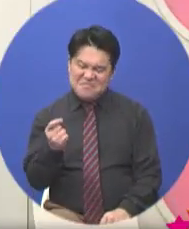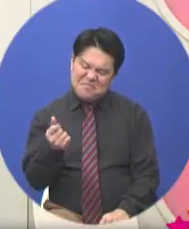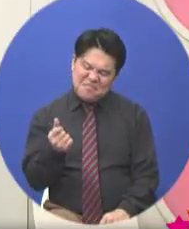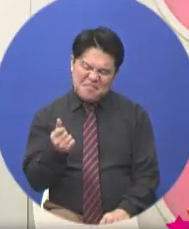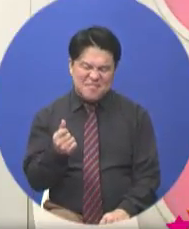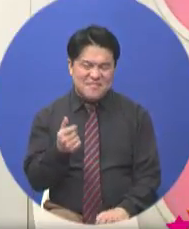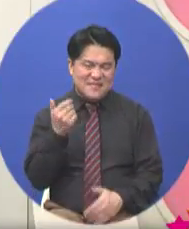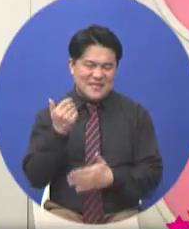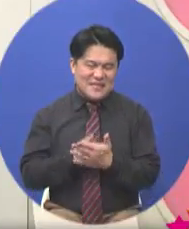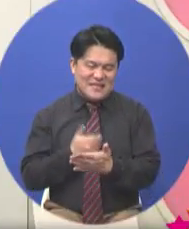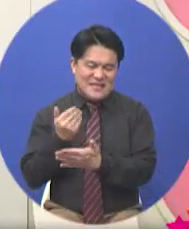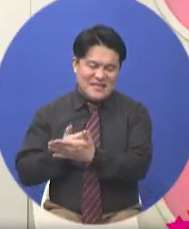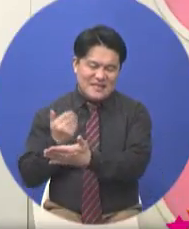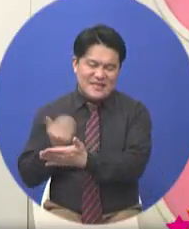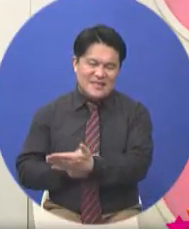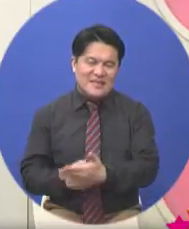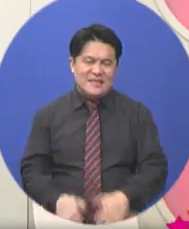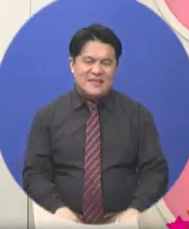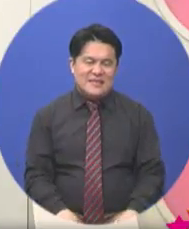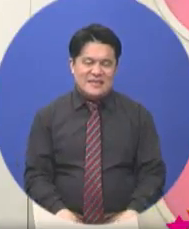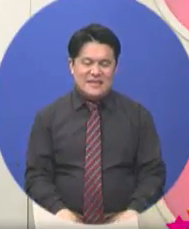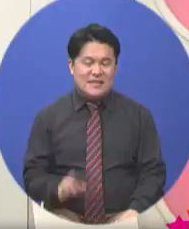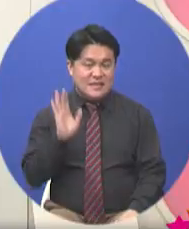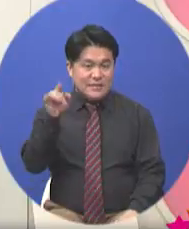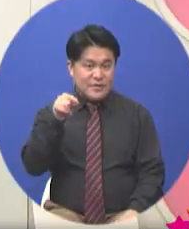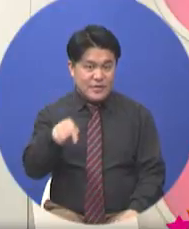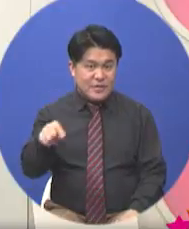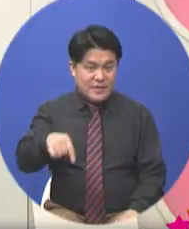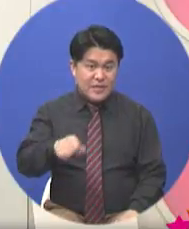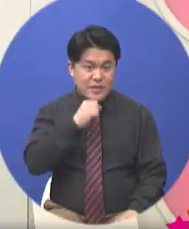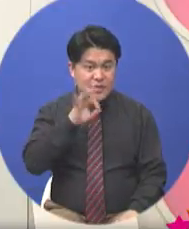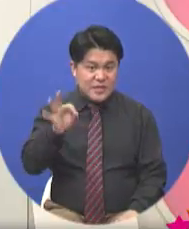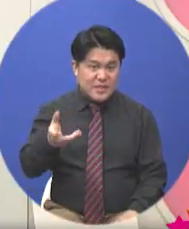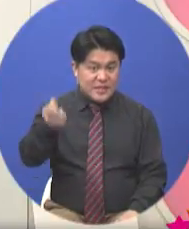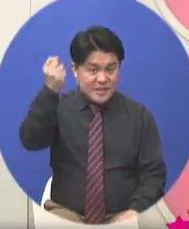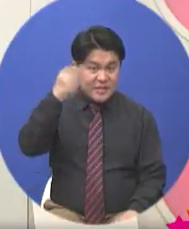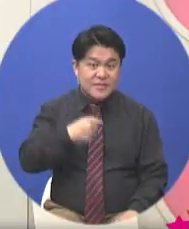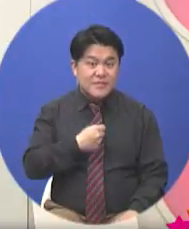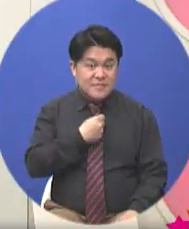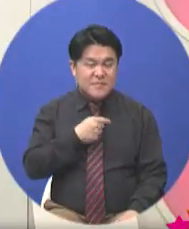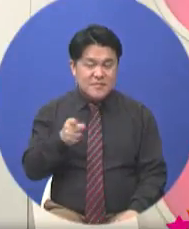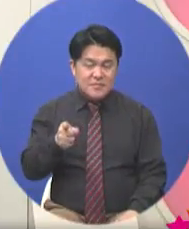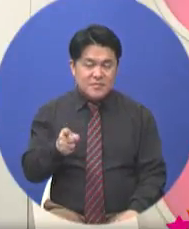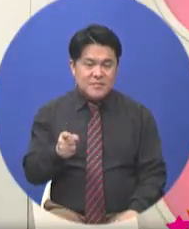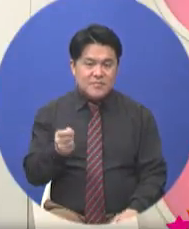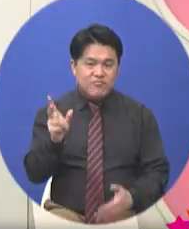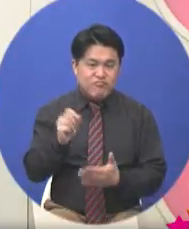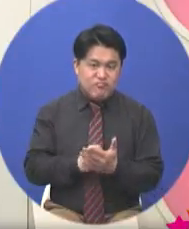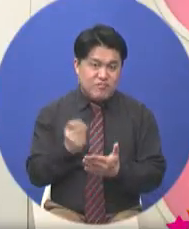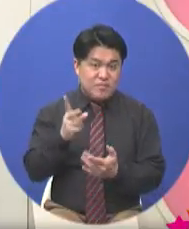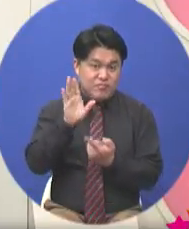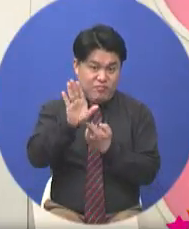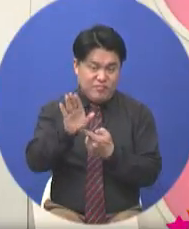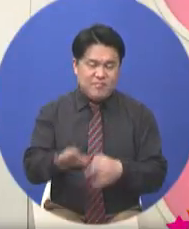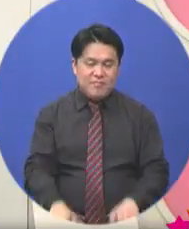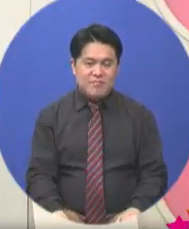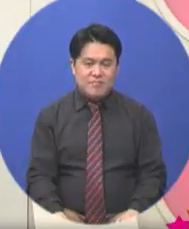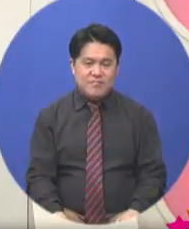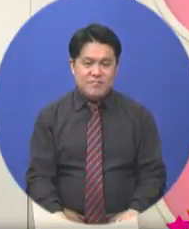네. 가사에서 10점이 꼭 나오시길 기대해 보고요. 예. 퀴즈 한 번 더 가보도록